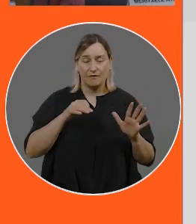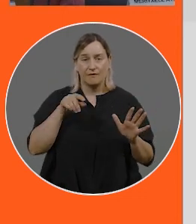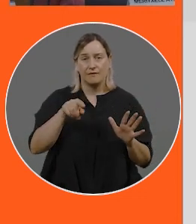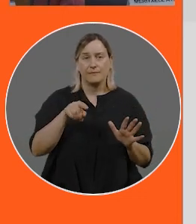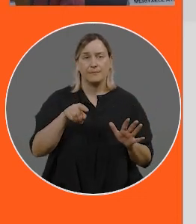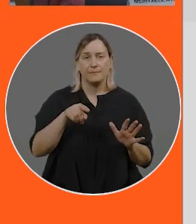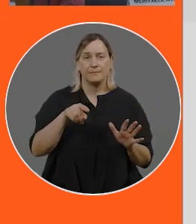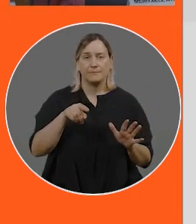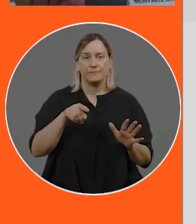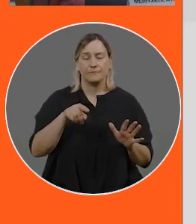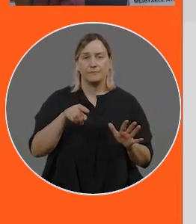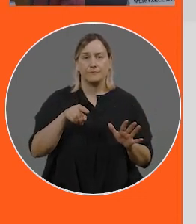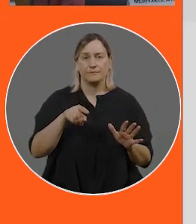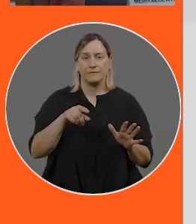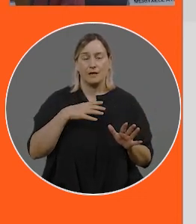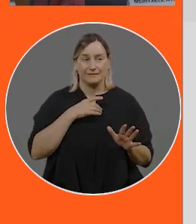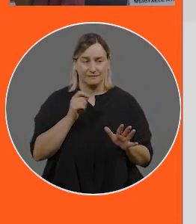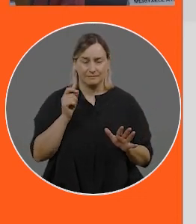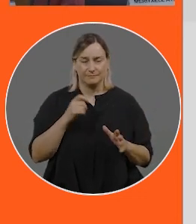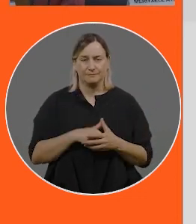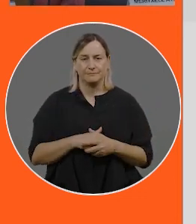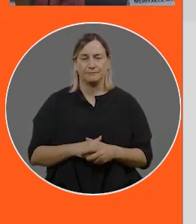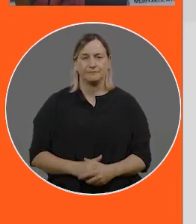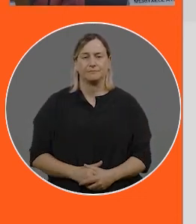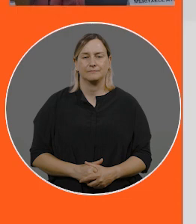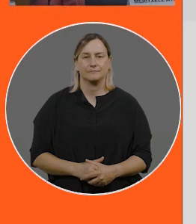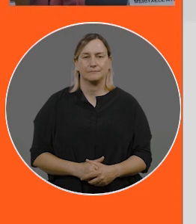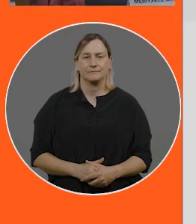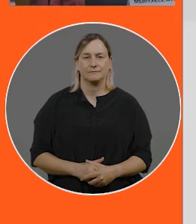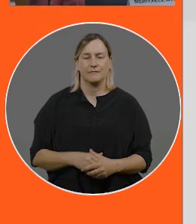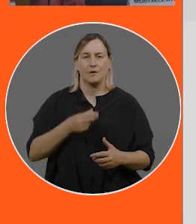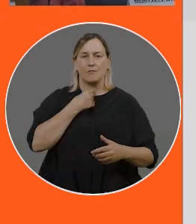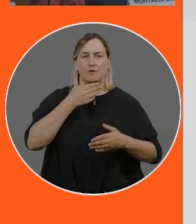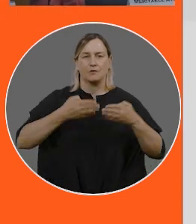Què? 3.800. Sí. Fins de saltar al contingut principal regió.